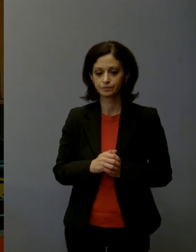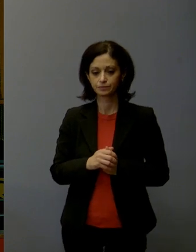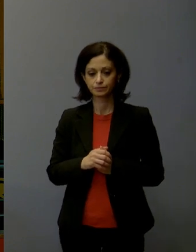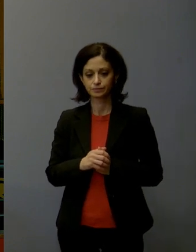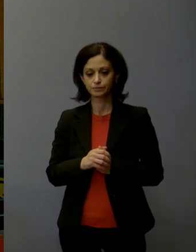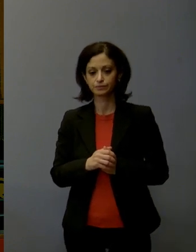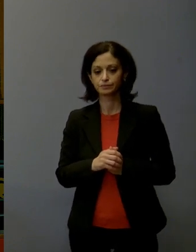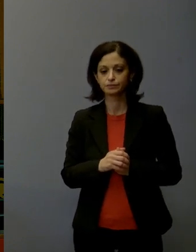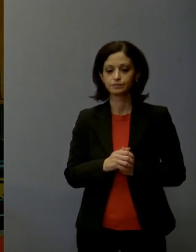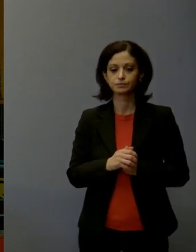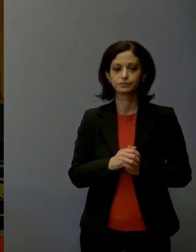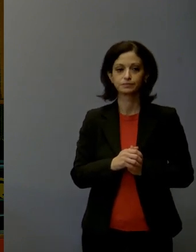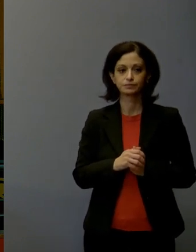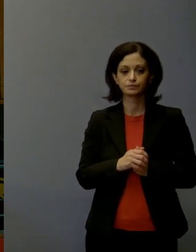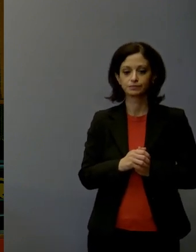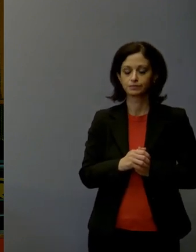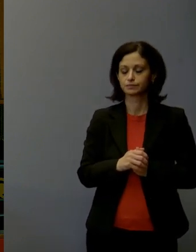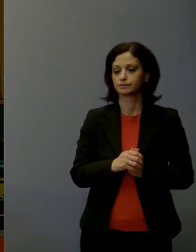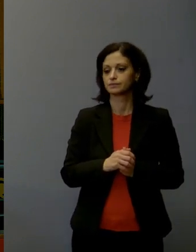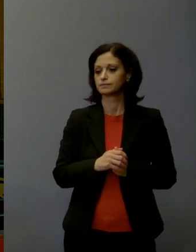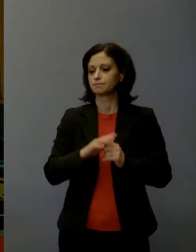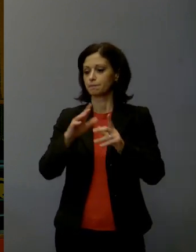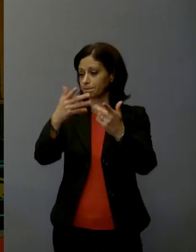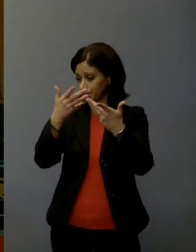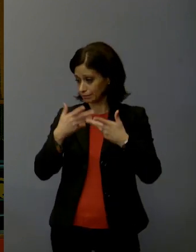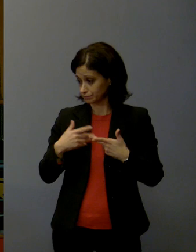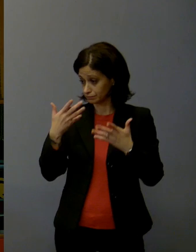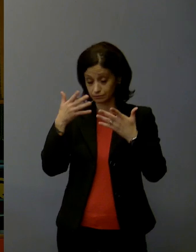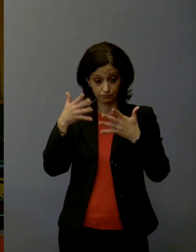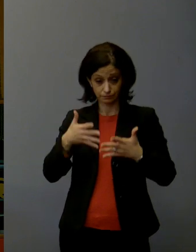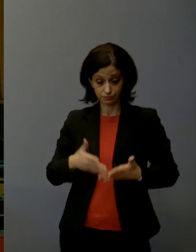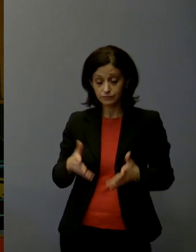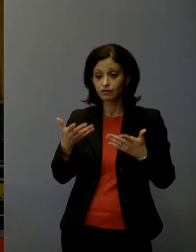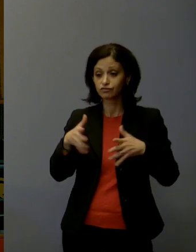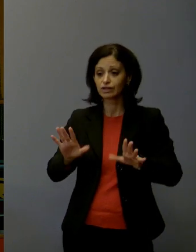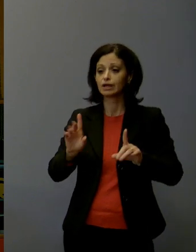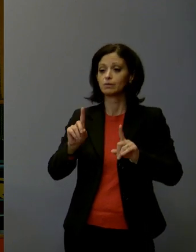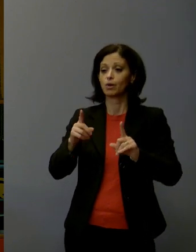come al termine di tutto questo io riprenderei